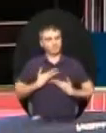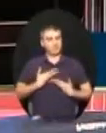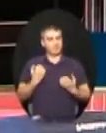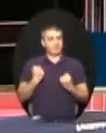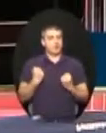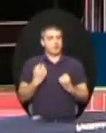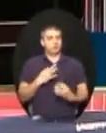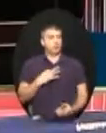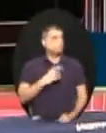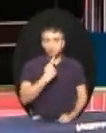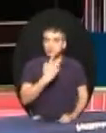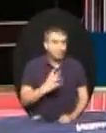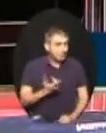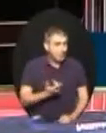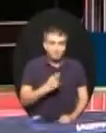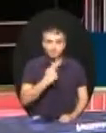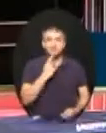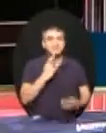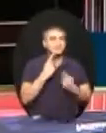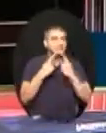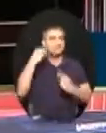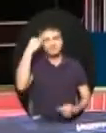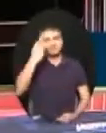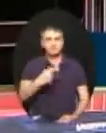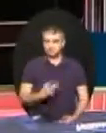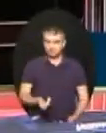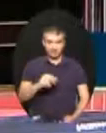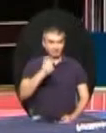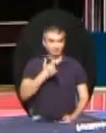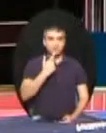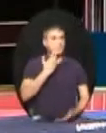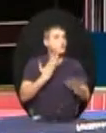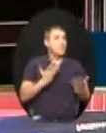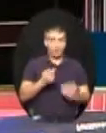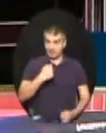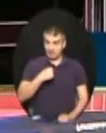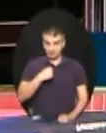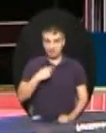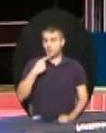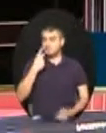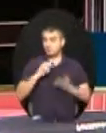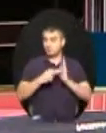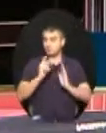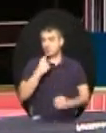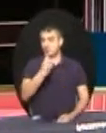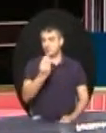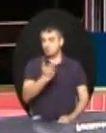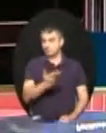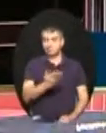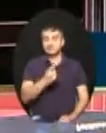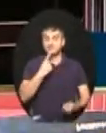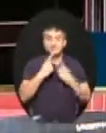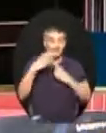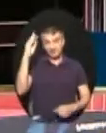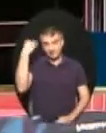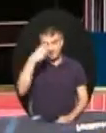את הכוח שלי. שזה אומר מה? מה אותו שיח פלסטיני? קודם כל תקשיבי, אני על תקן פרשן פוליטי יכול לומר לך דבר כזה,